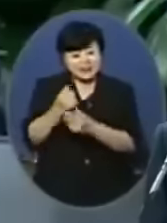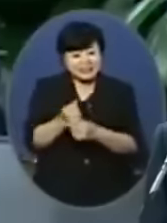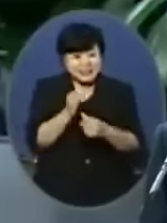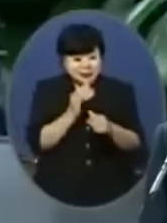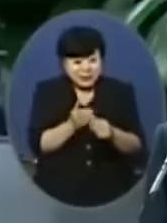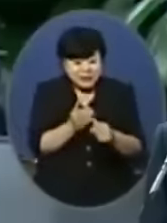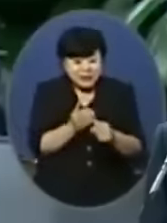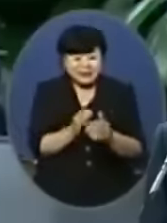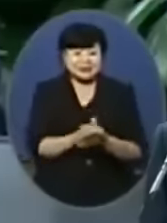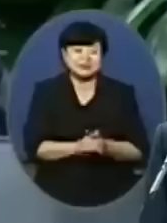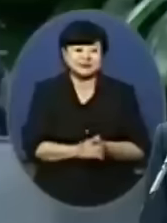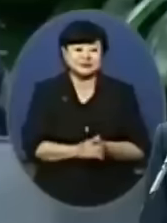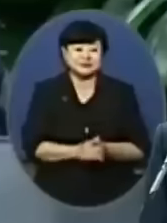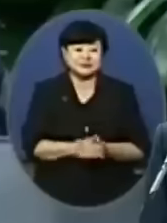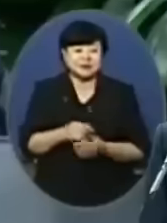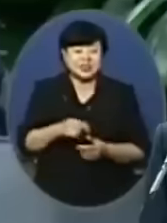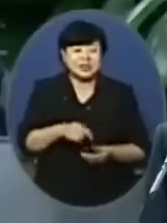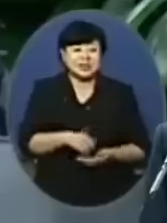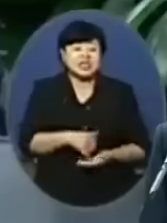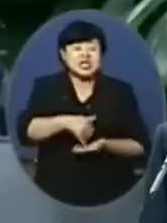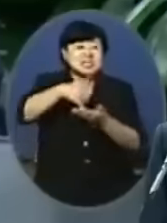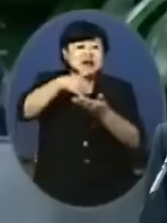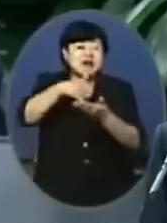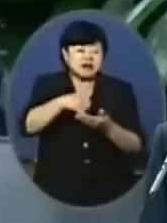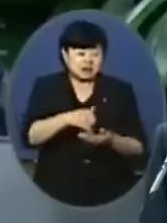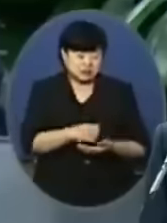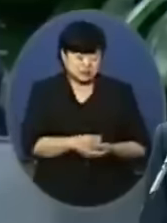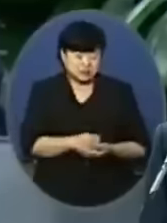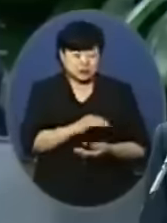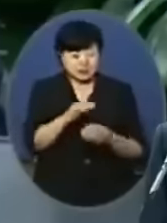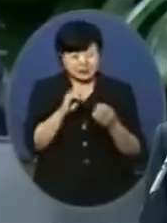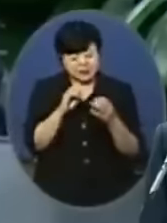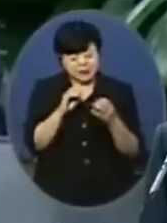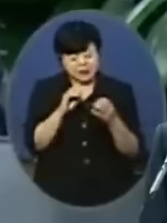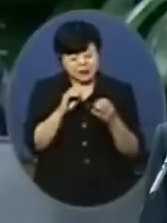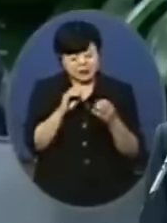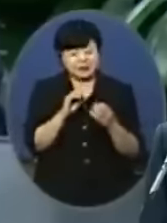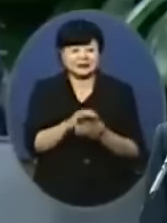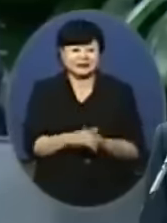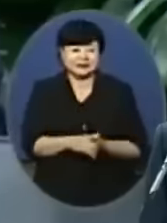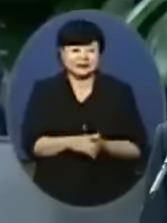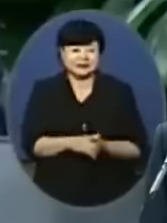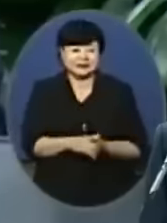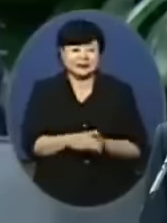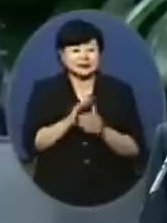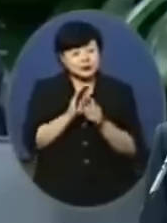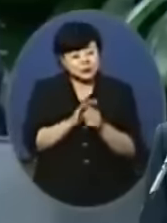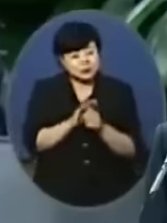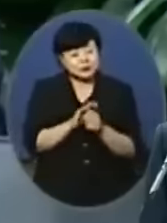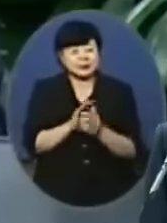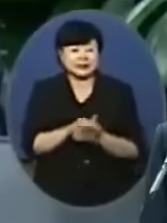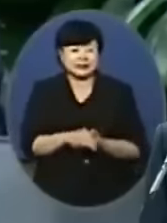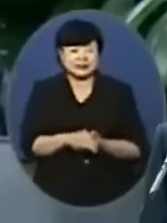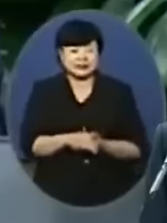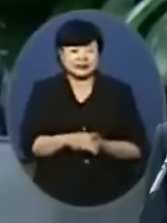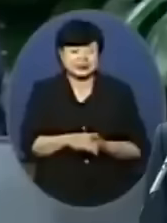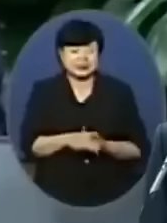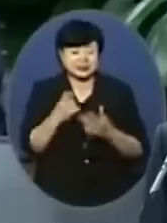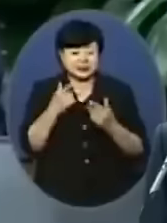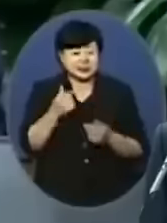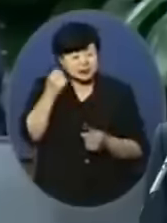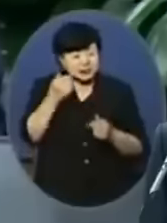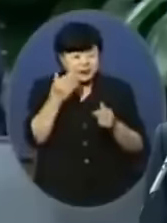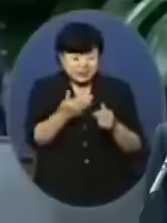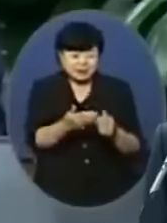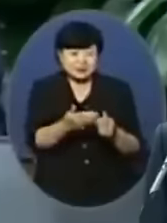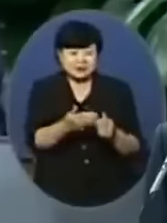의지하십시오. 인격자이기 때문에 우리와 대화하면 대화를 해주는 것입니다. 저는 언제나